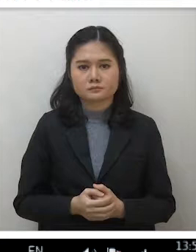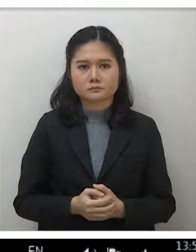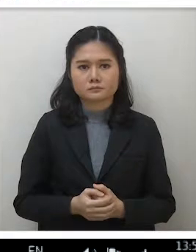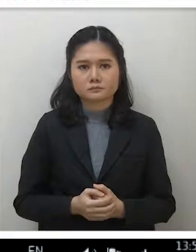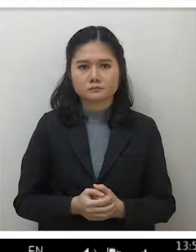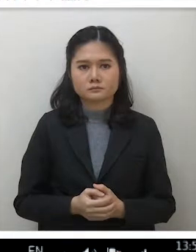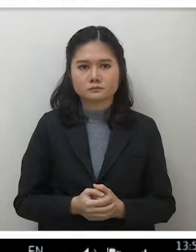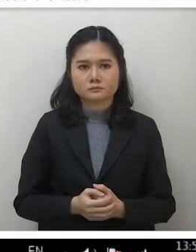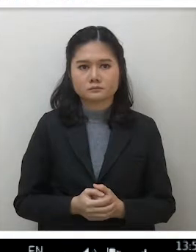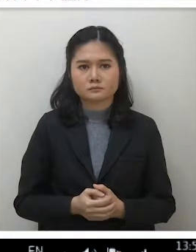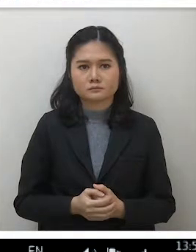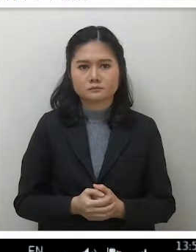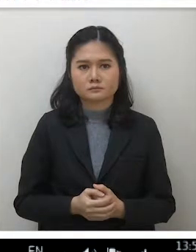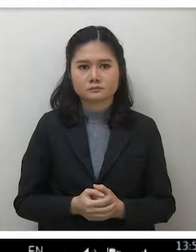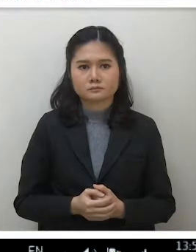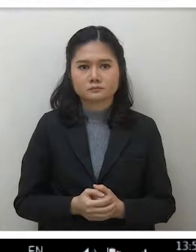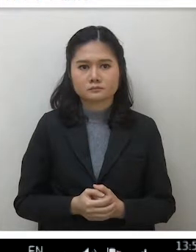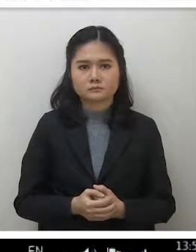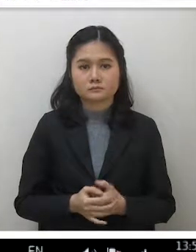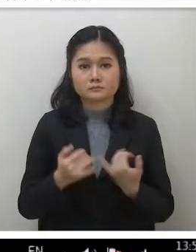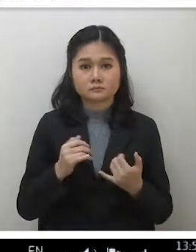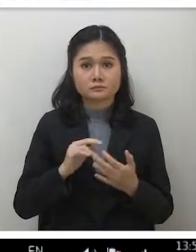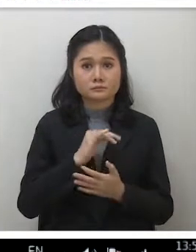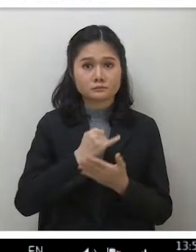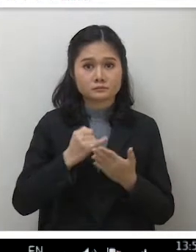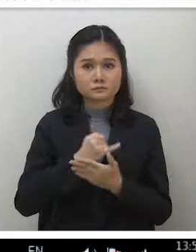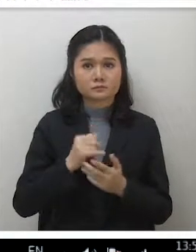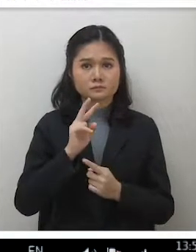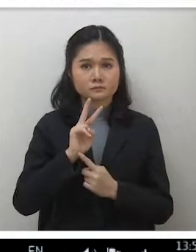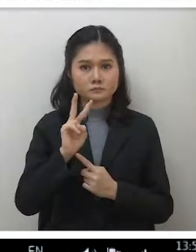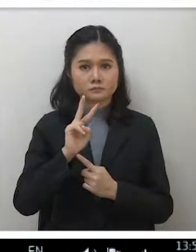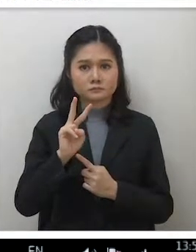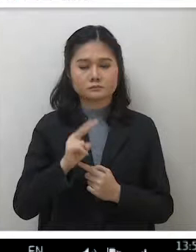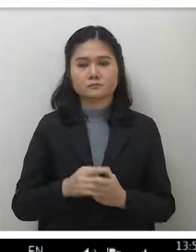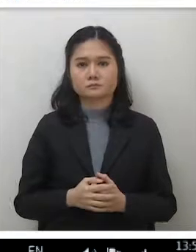คราวนี้เราก็จะวาดตัวต่อไ